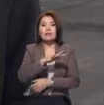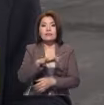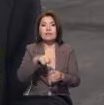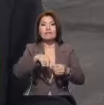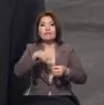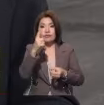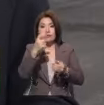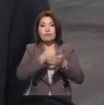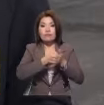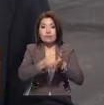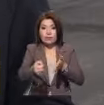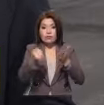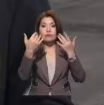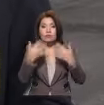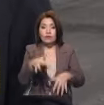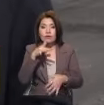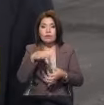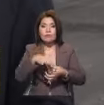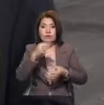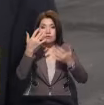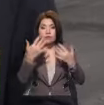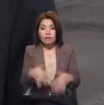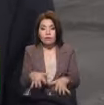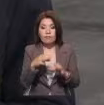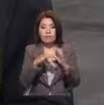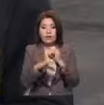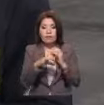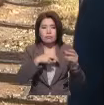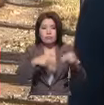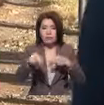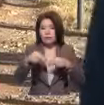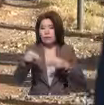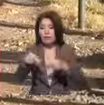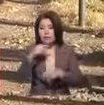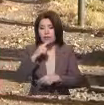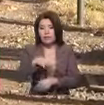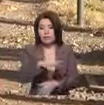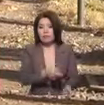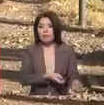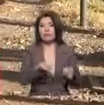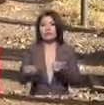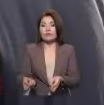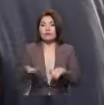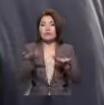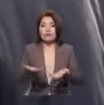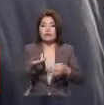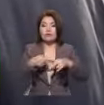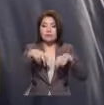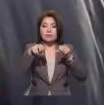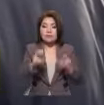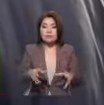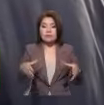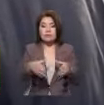шығарылған, енді өзінің мерзімі өткен вагондарды біз қып-қызыл ақшаға сатып алып отырмыз. Депутаттар осы жайттерді зерделеп, арнайы мәселе